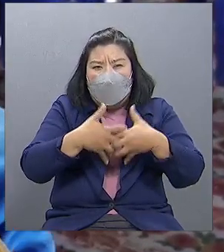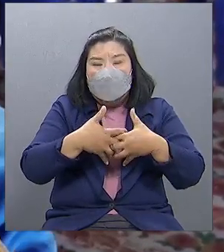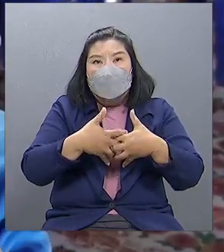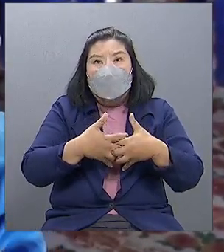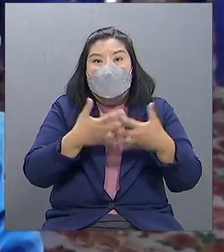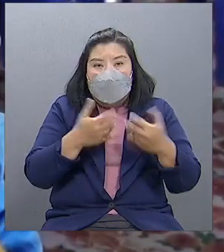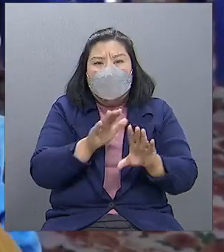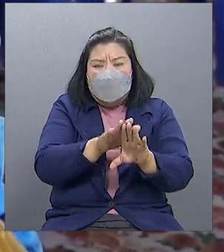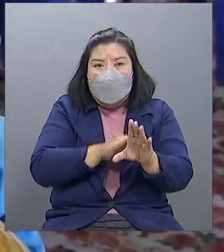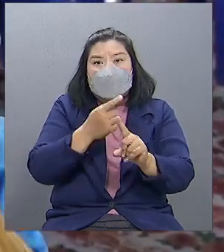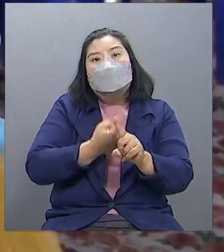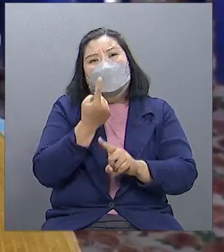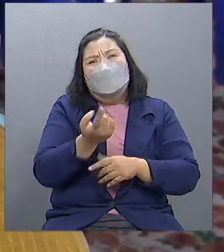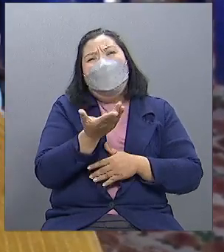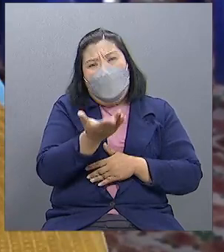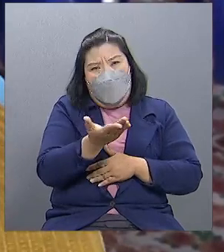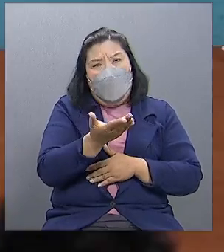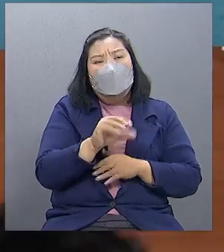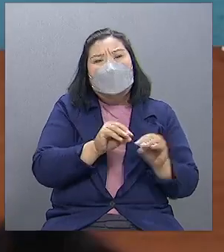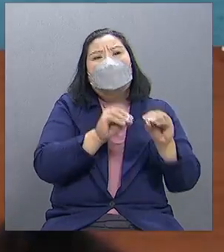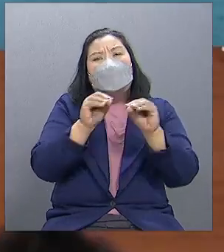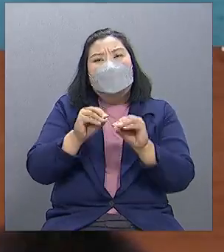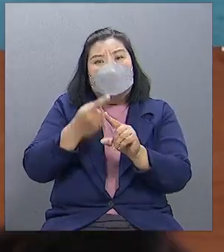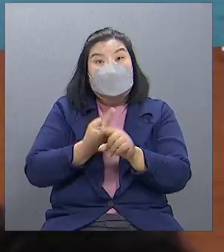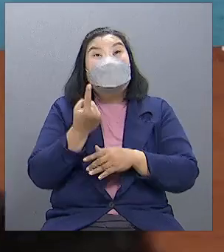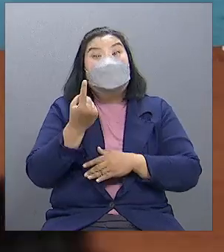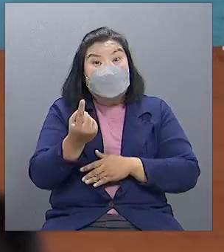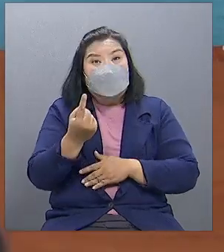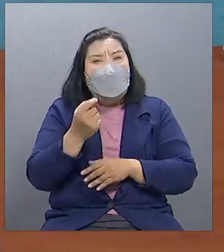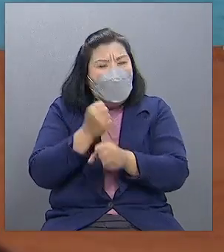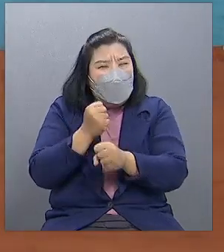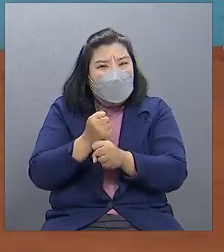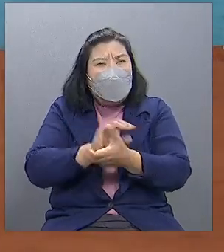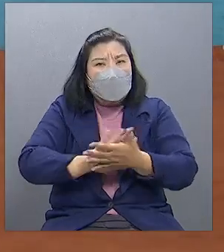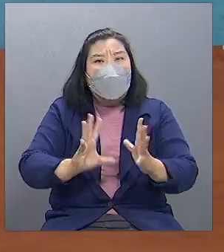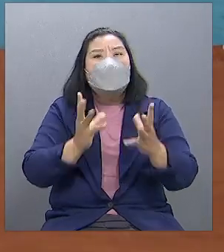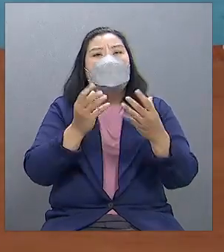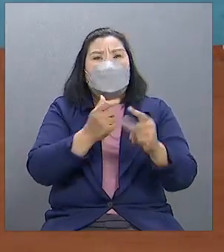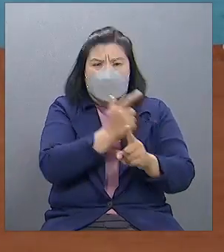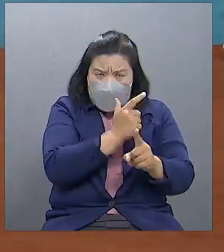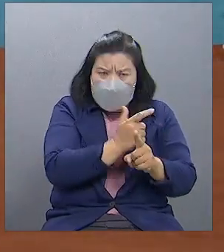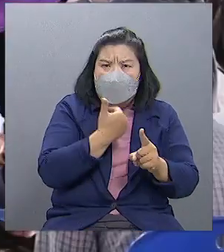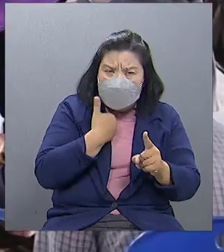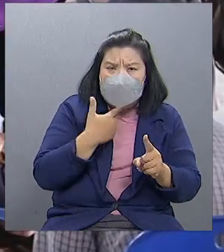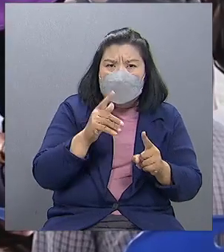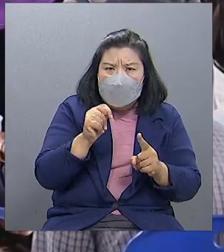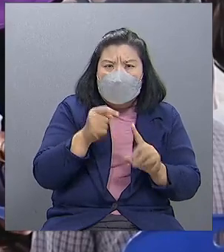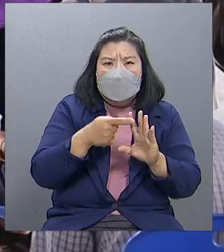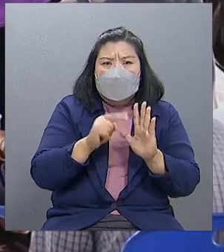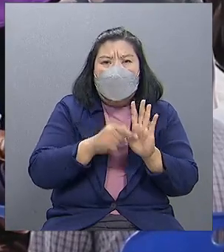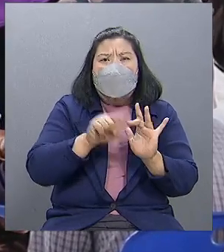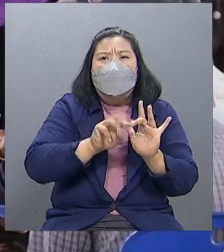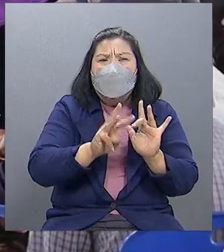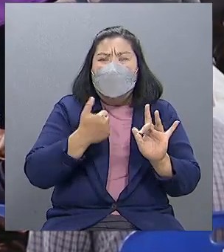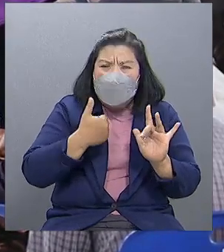ือนเหกัขอเวลาอีกนึเดือนให้ห้ómประกกลัวให้หมดก่อนแต่ผ lift การกปชมขชาบ้าน อยทเห็นนี่ค่ะ